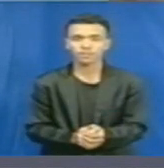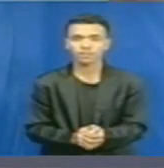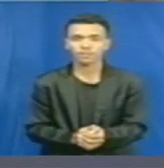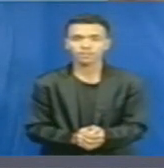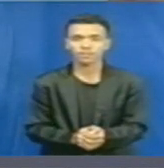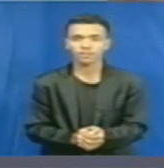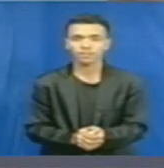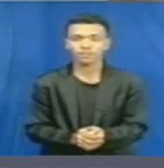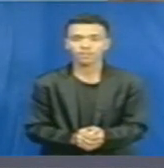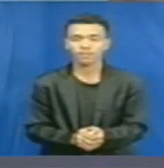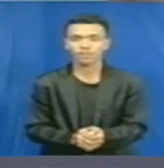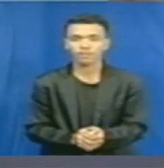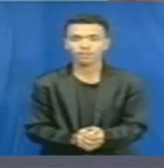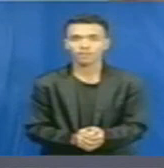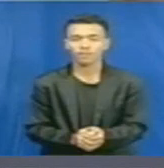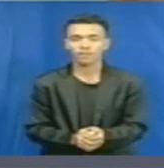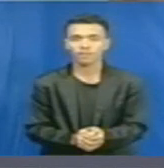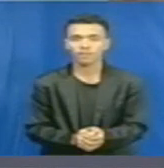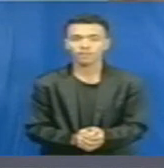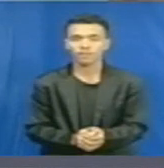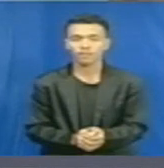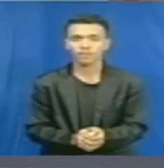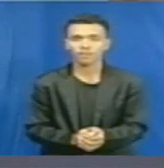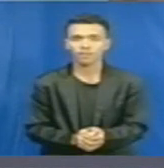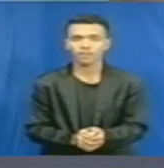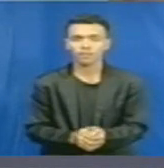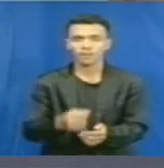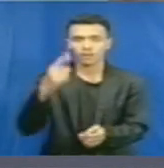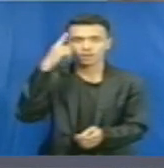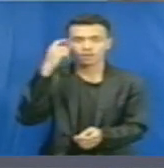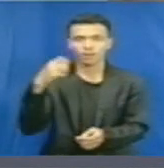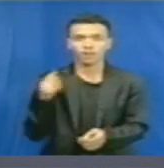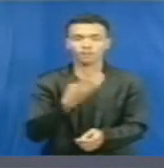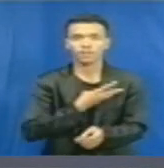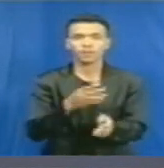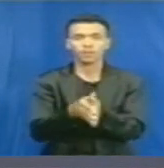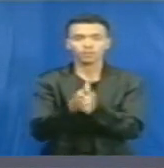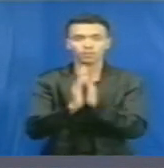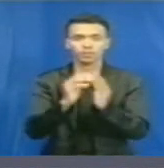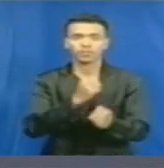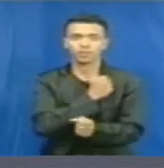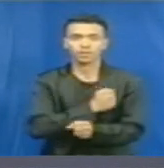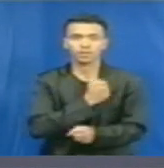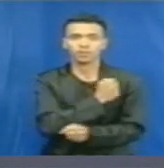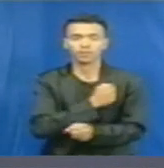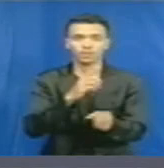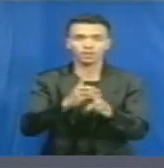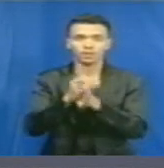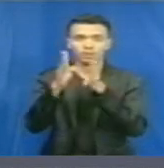ini salah kari, tambah buat-buat tabla, tabrak mal, kami khusus, disculpa. Entretanto, hafun